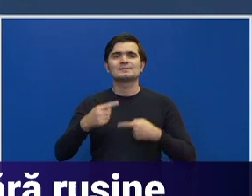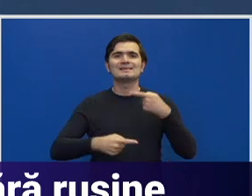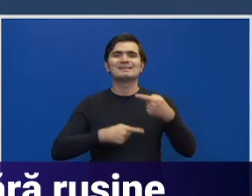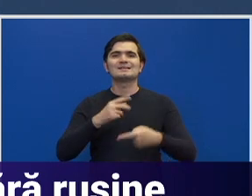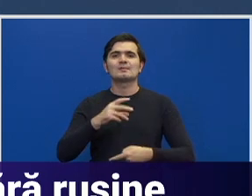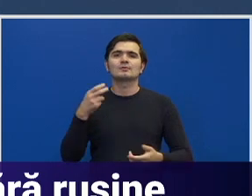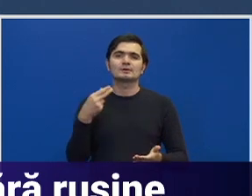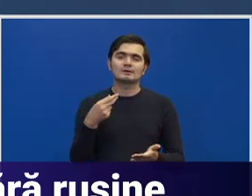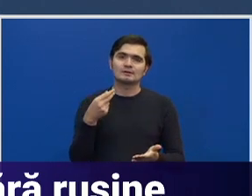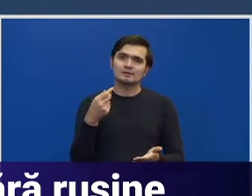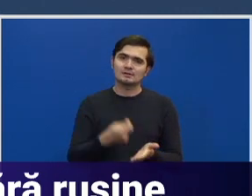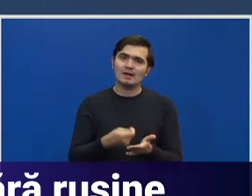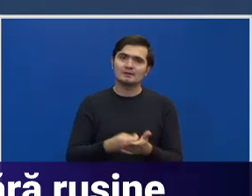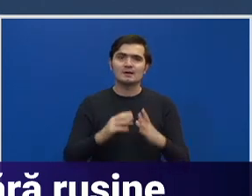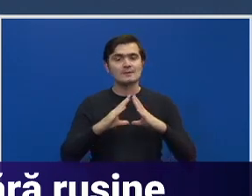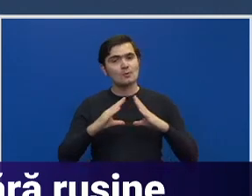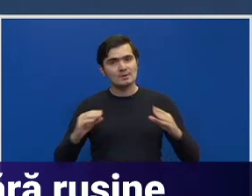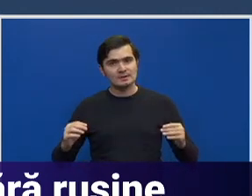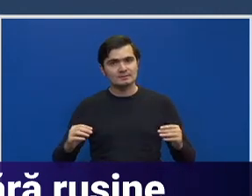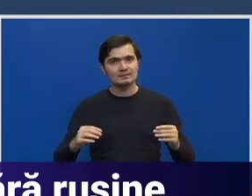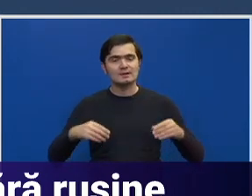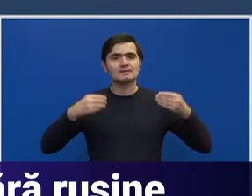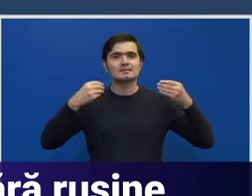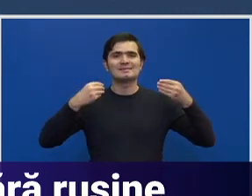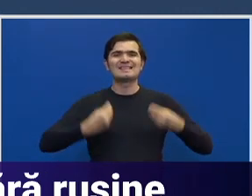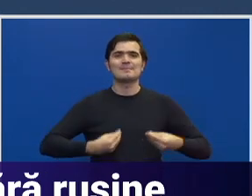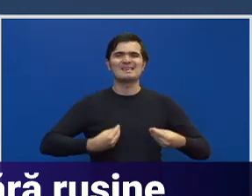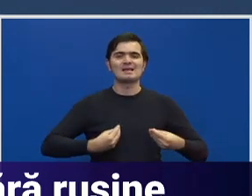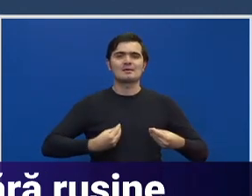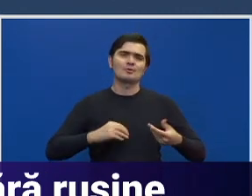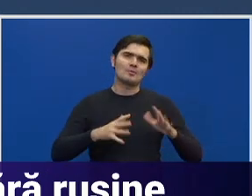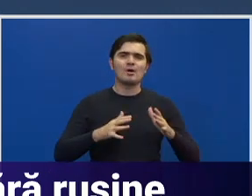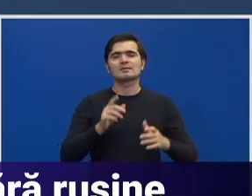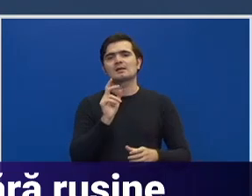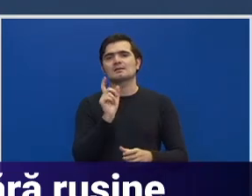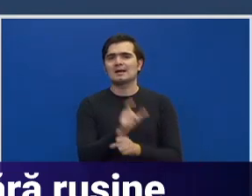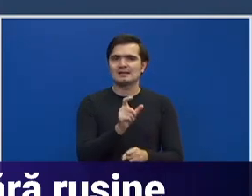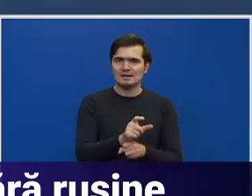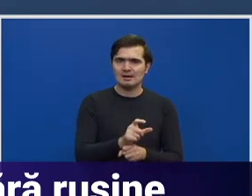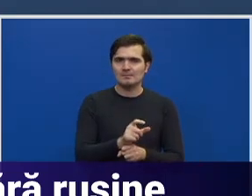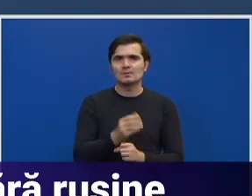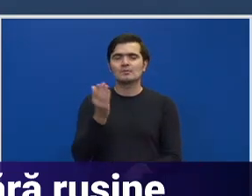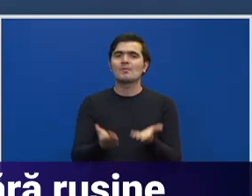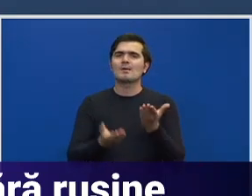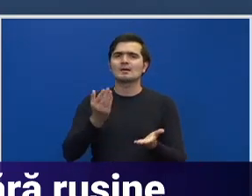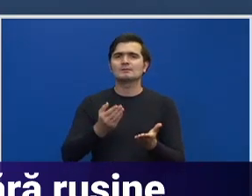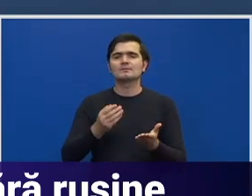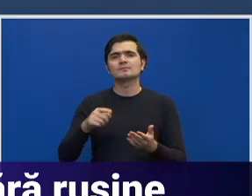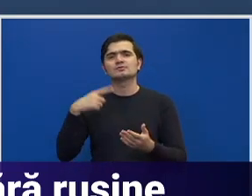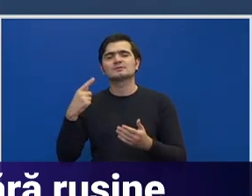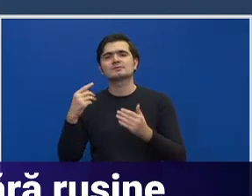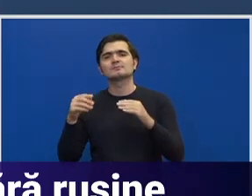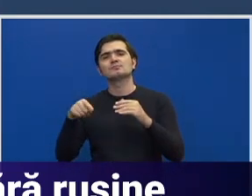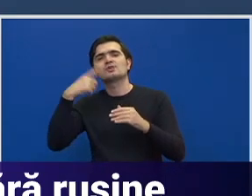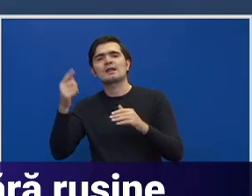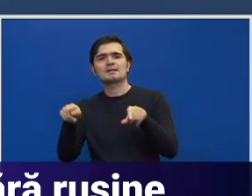de salarizare românesc al demnitarilor, pe care poate îl criticăm, față de ceea ce înseamnă omologii